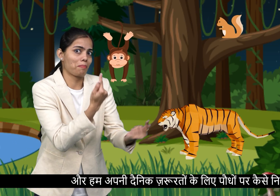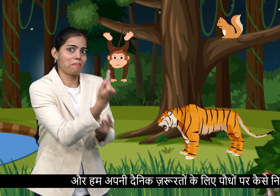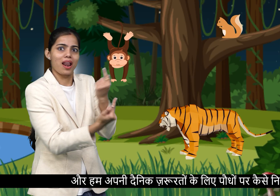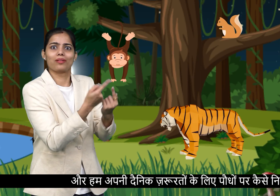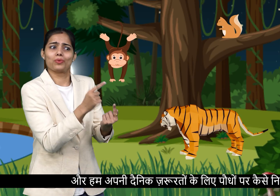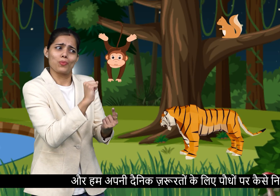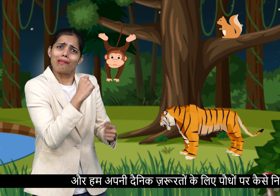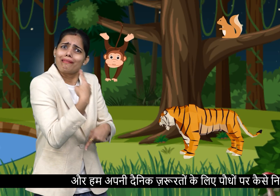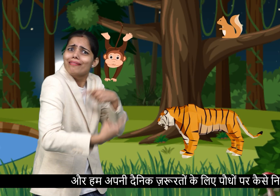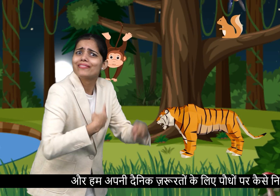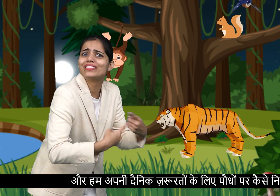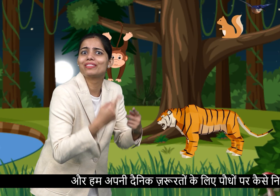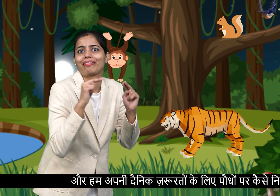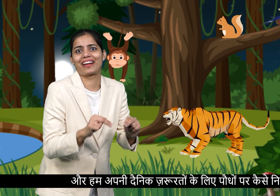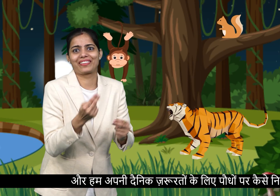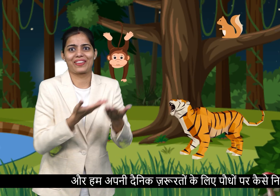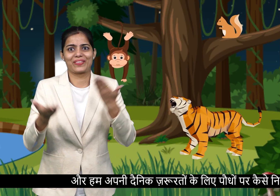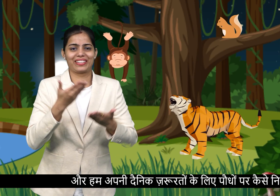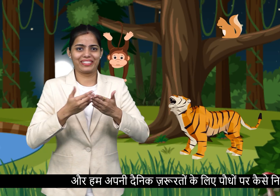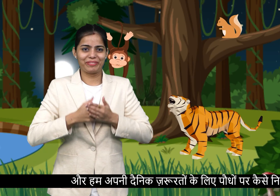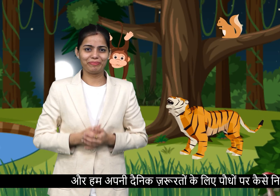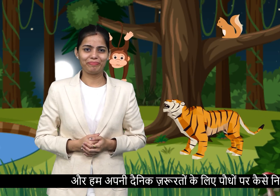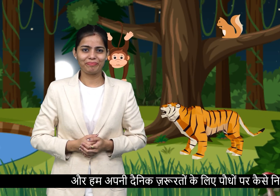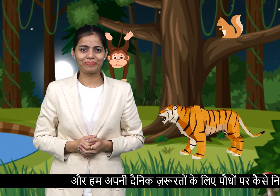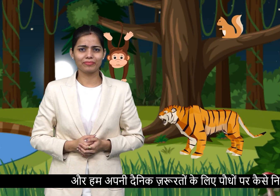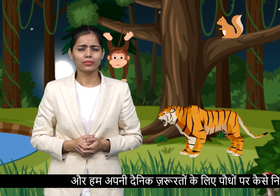जरूरतों के लिए पौधों पर कैसे निर्भर करते हैं।